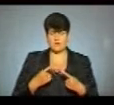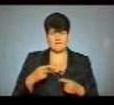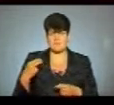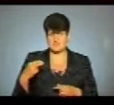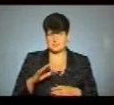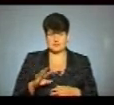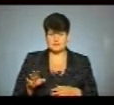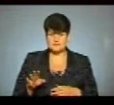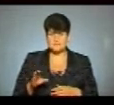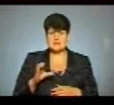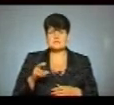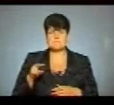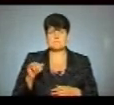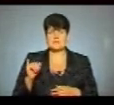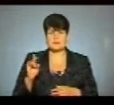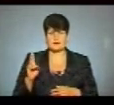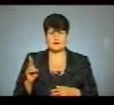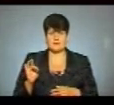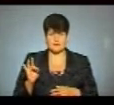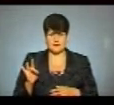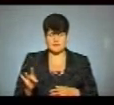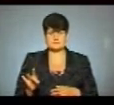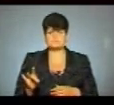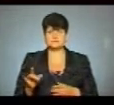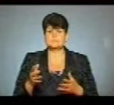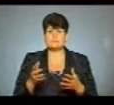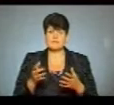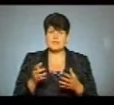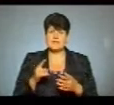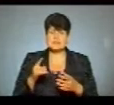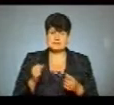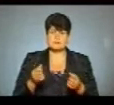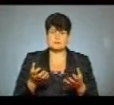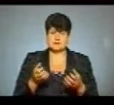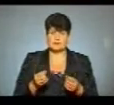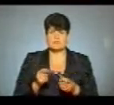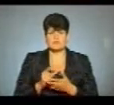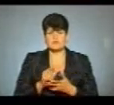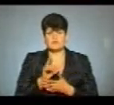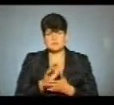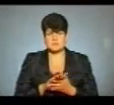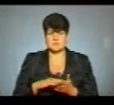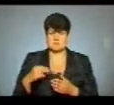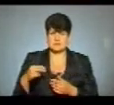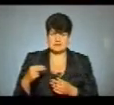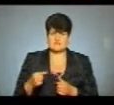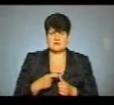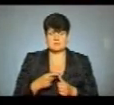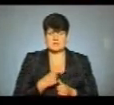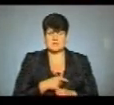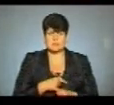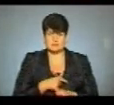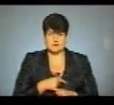президент. Спікер парламенту за прийнятим законопроєктом у разі, якщо голосів не вистачить, має вибачитися перед президентом від імені